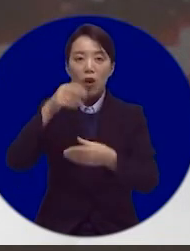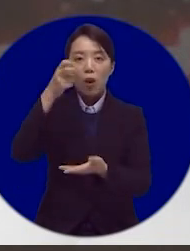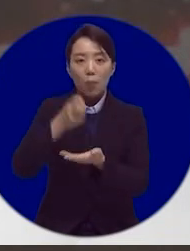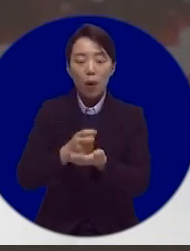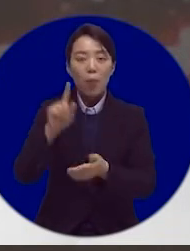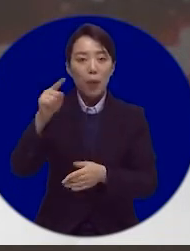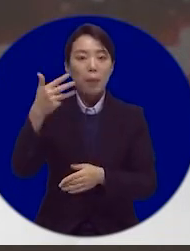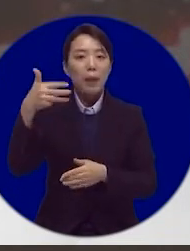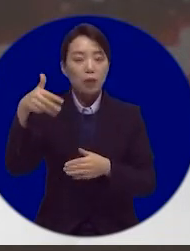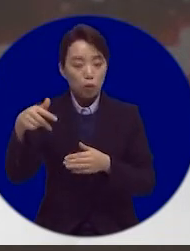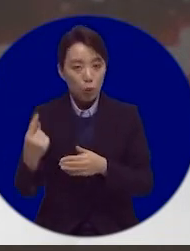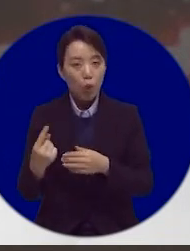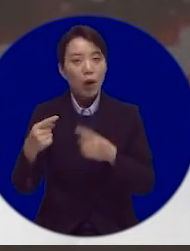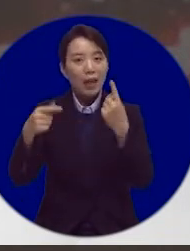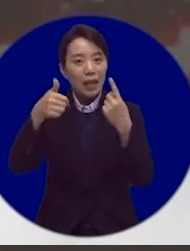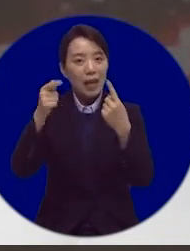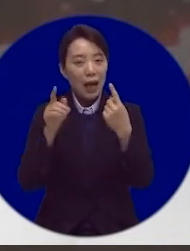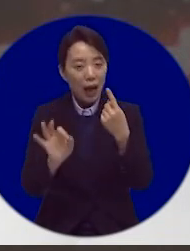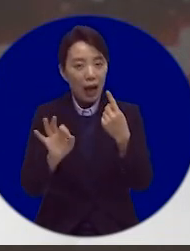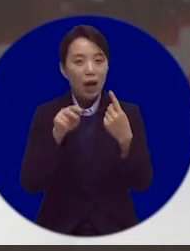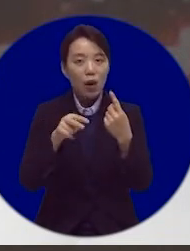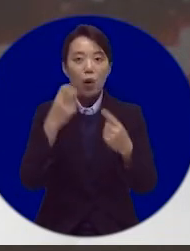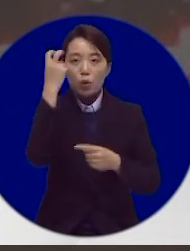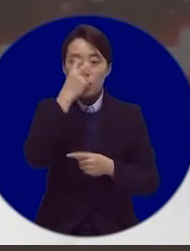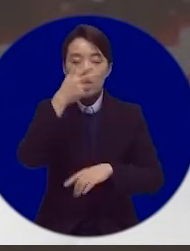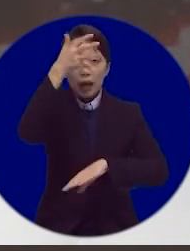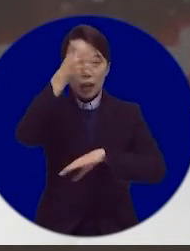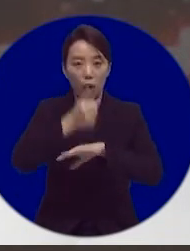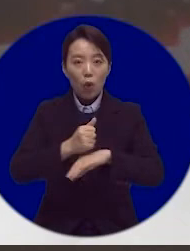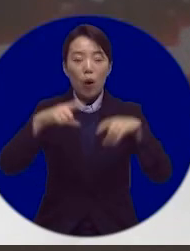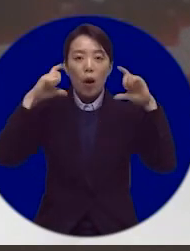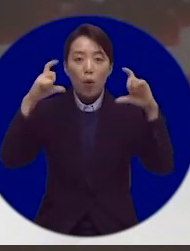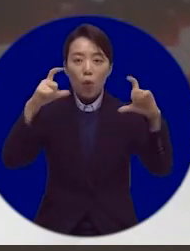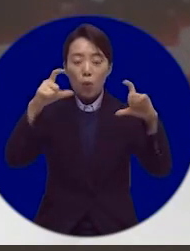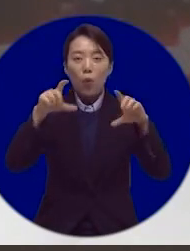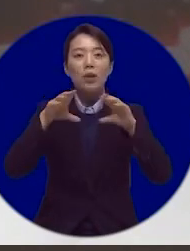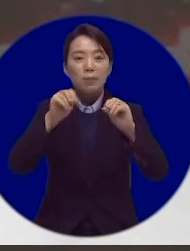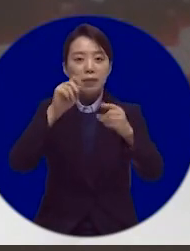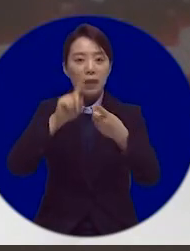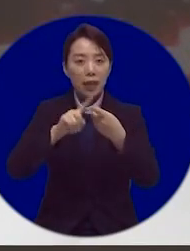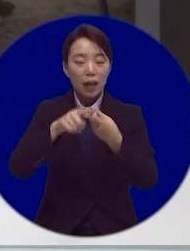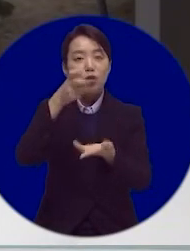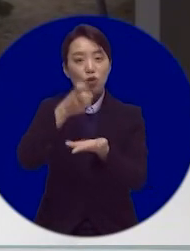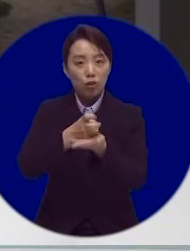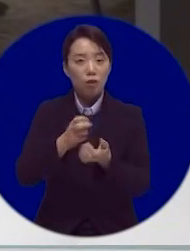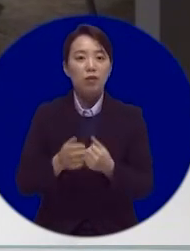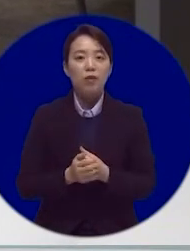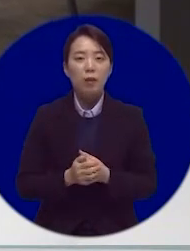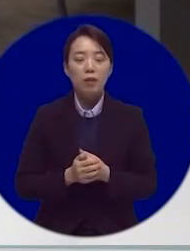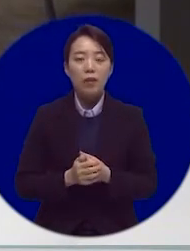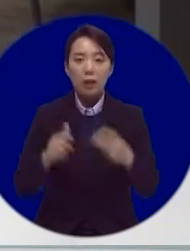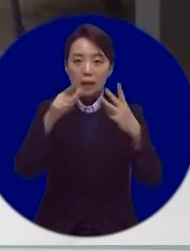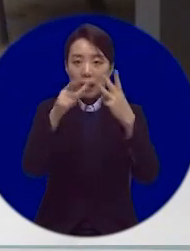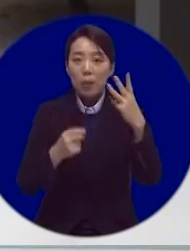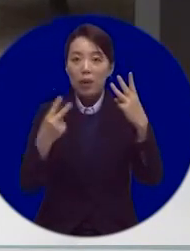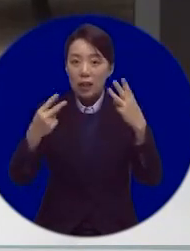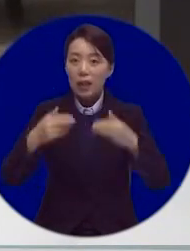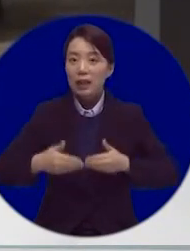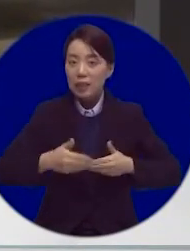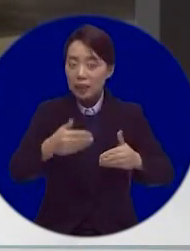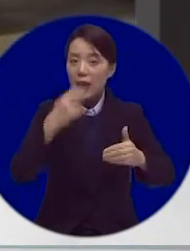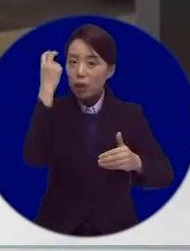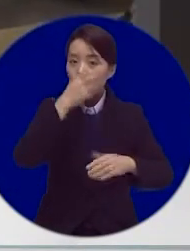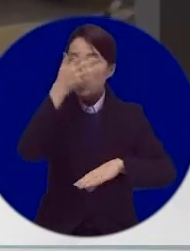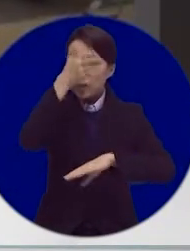공직선거법 제108조 제1항 여론조사의 결과 공표 금지 등에 관한 규정에 따른 것입니다. 다만 3월 2일까지